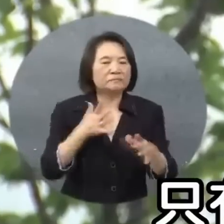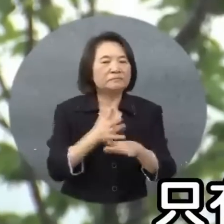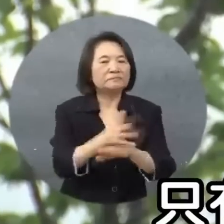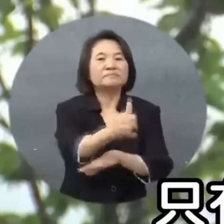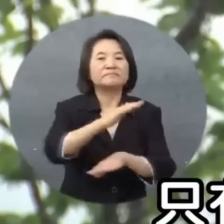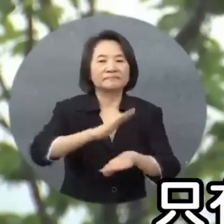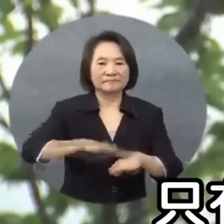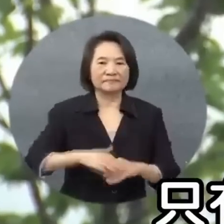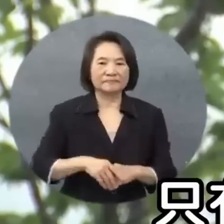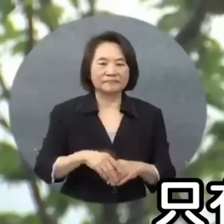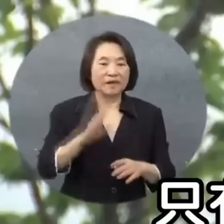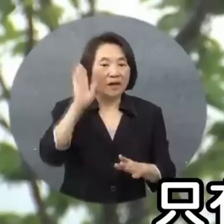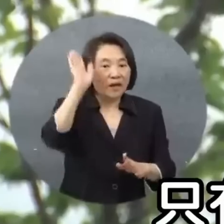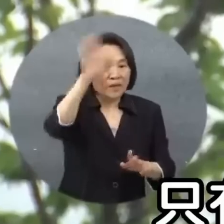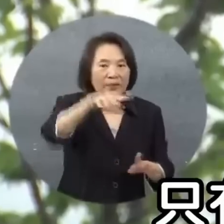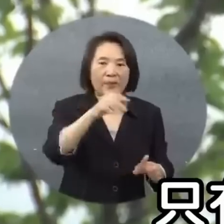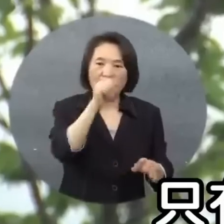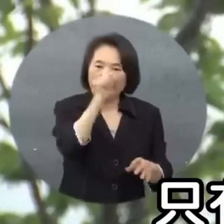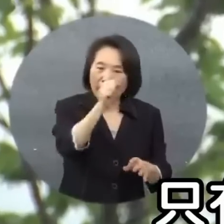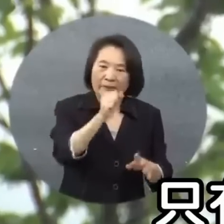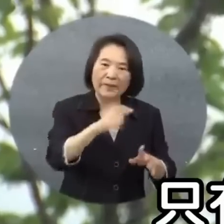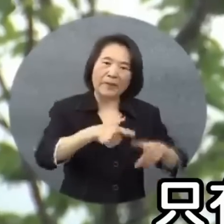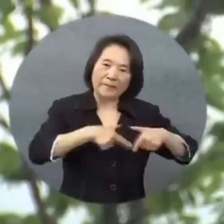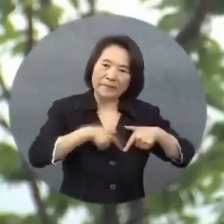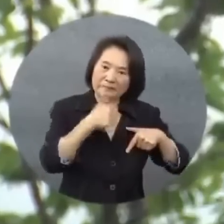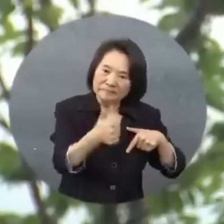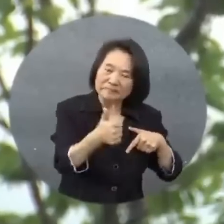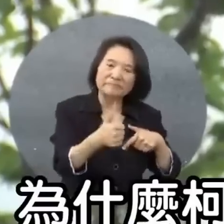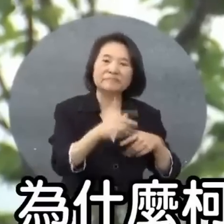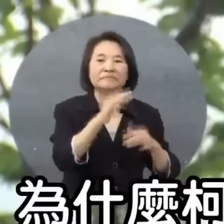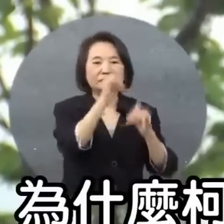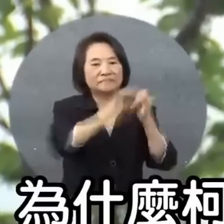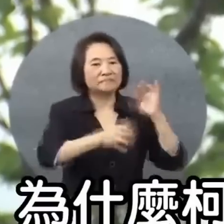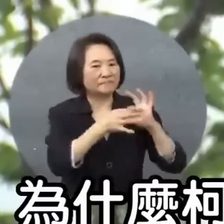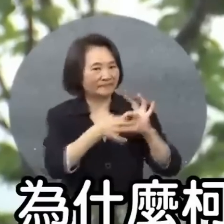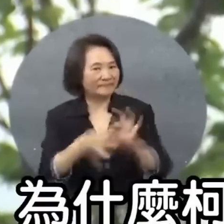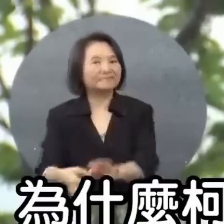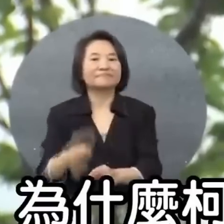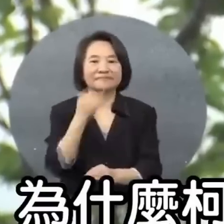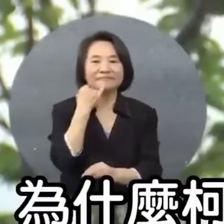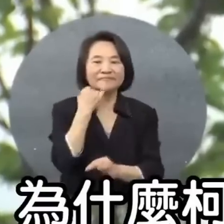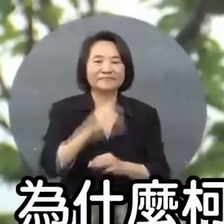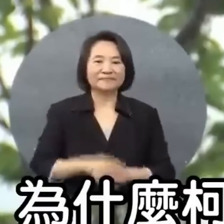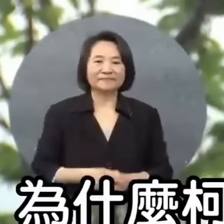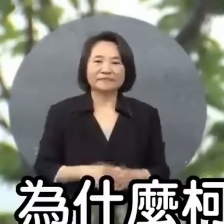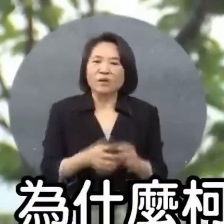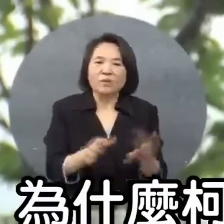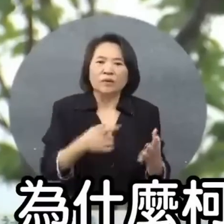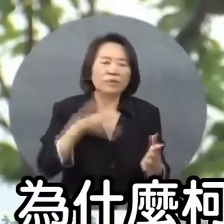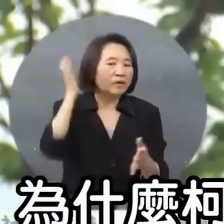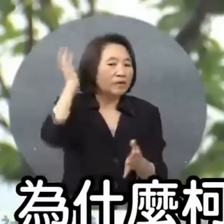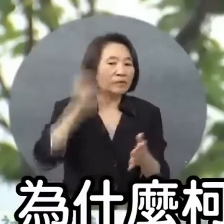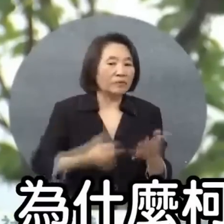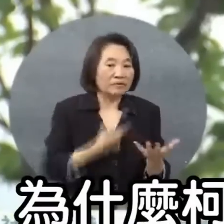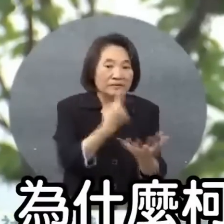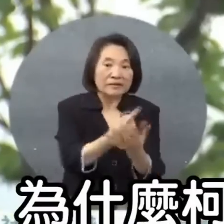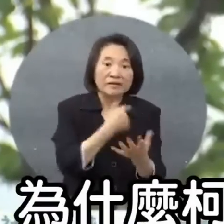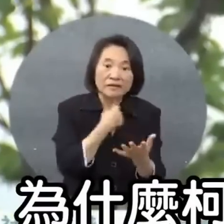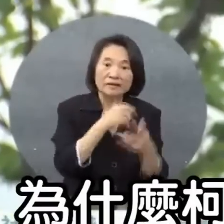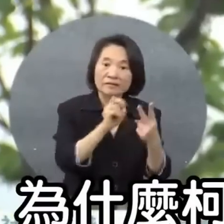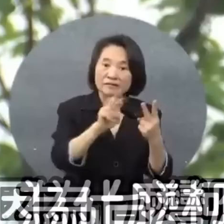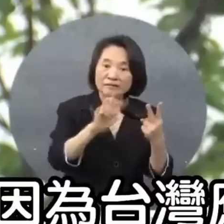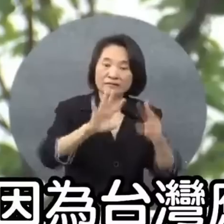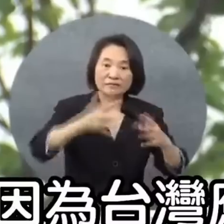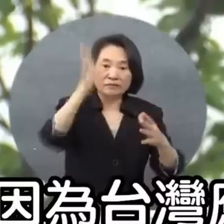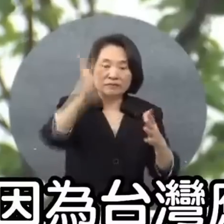有美好、善良会留下来。为什么柯文哲要参选2024总统